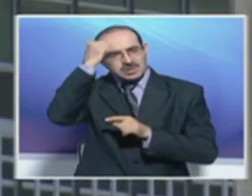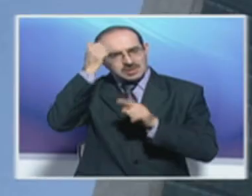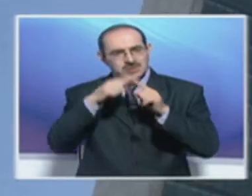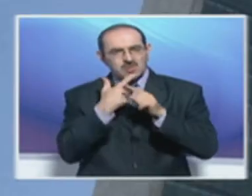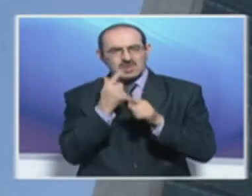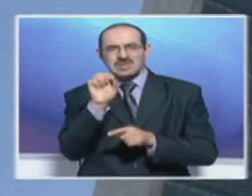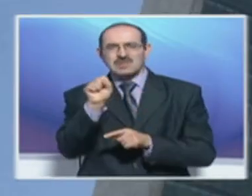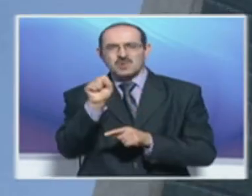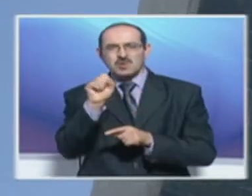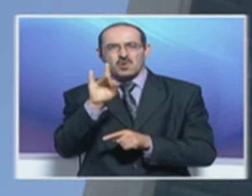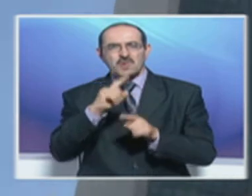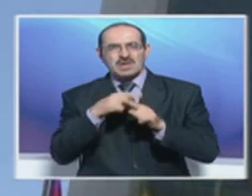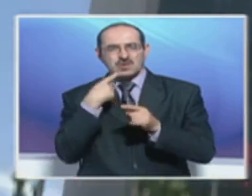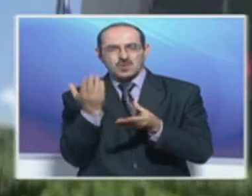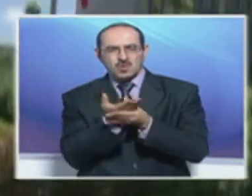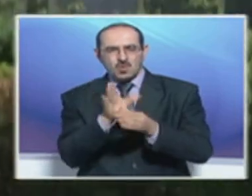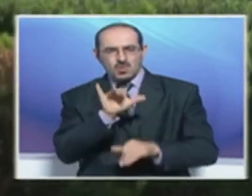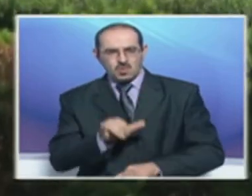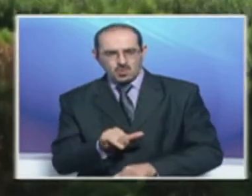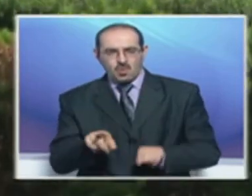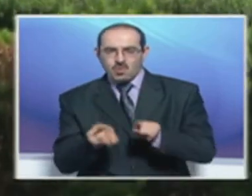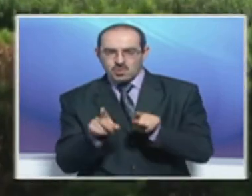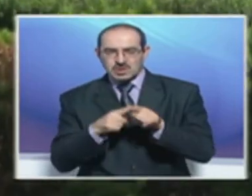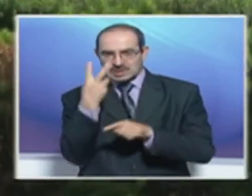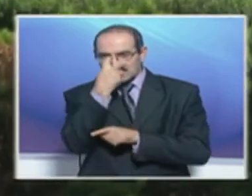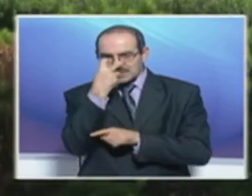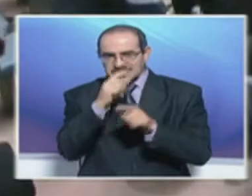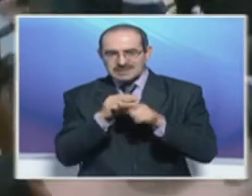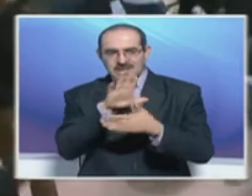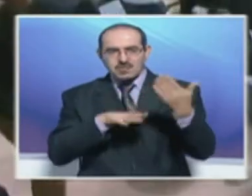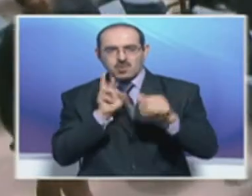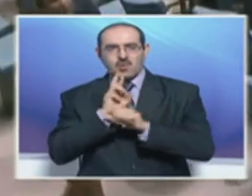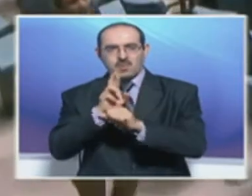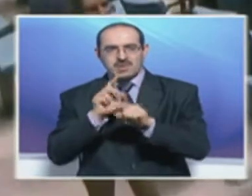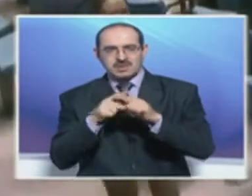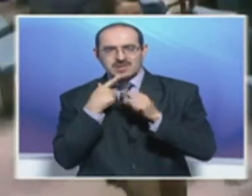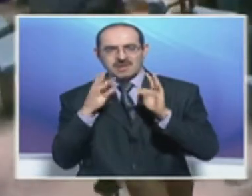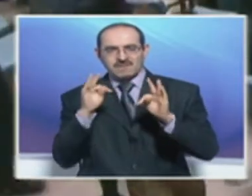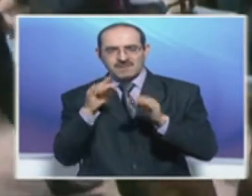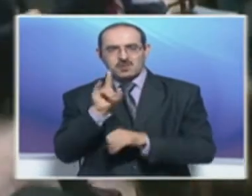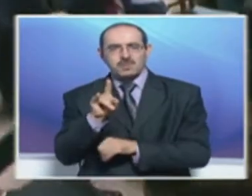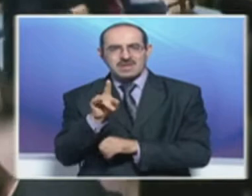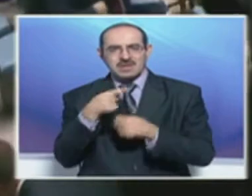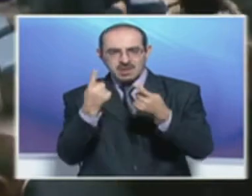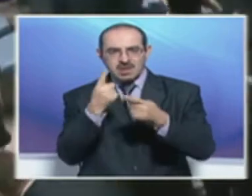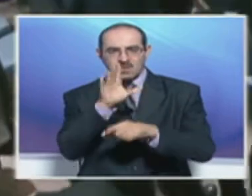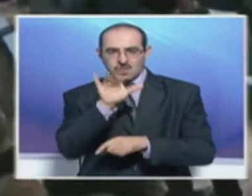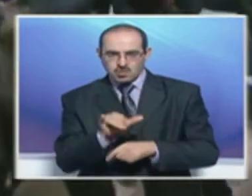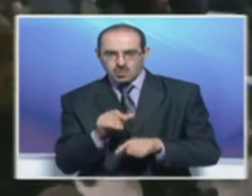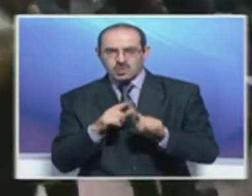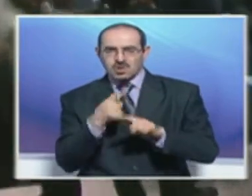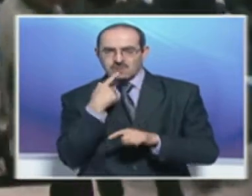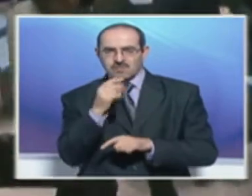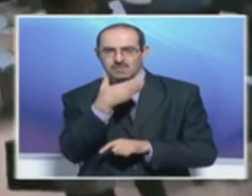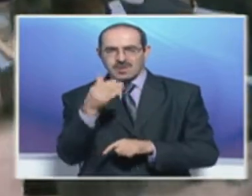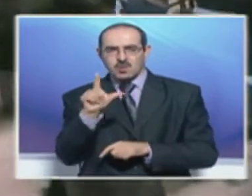الوضع الإنساني في سوريا، زيادة على بحث تقرير المبعوث الأممي للشؤون الإنسانية إلى سوريا مارك